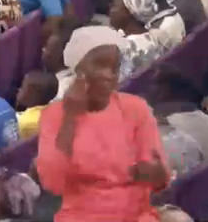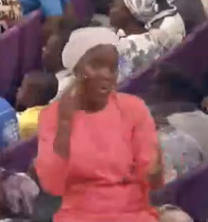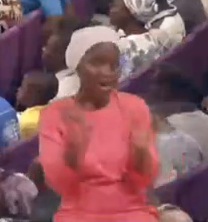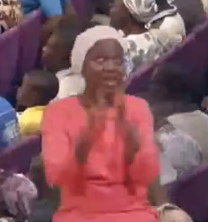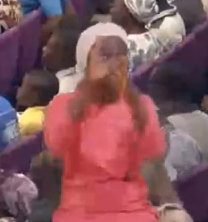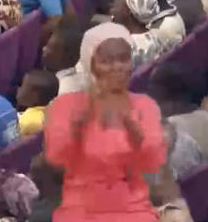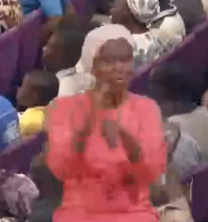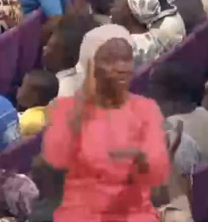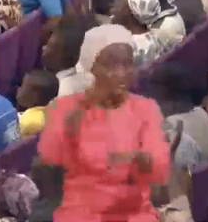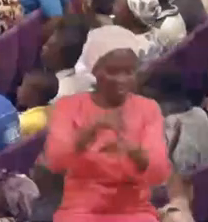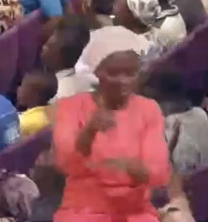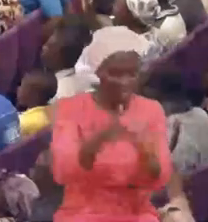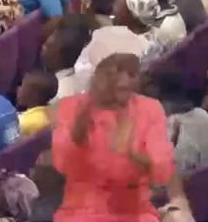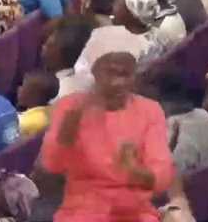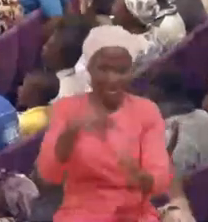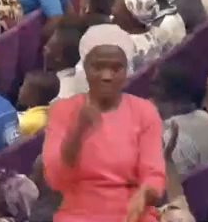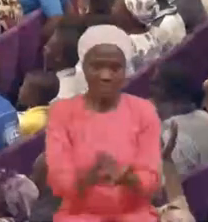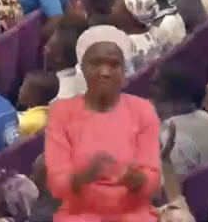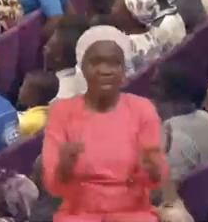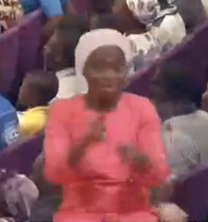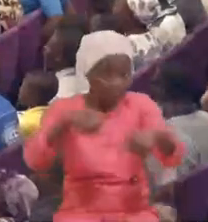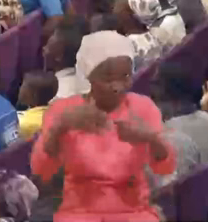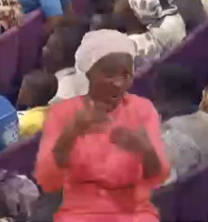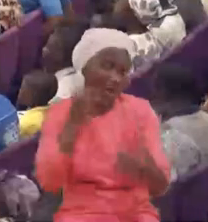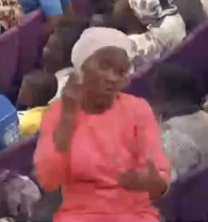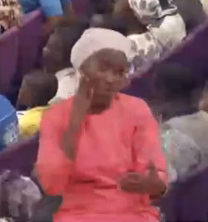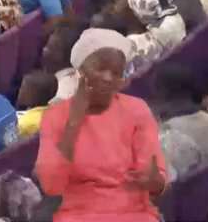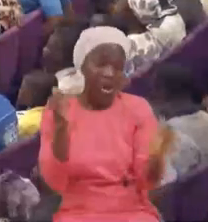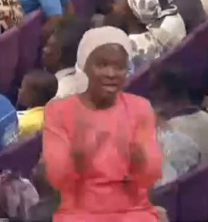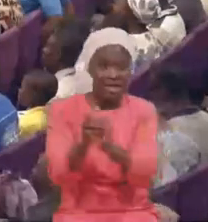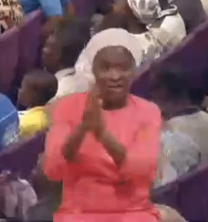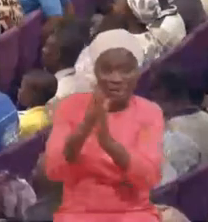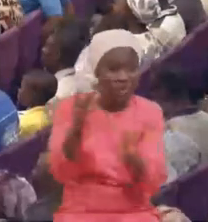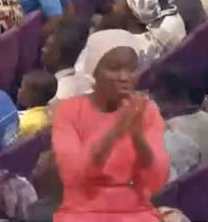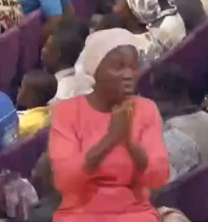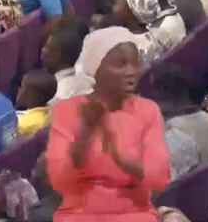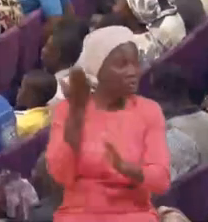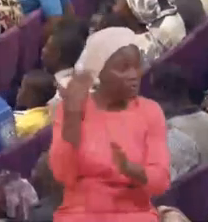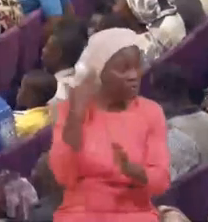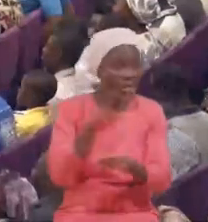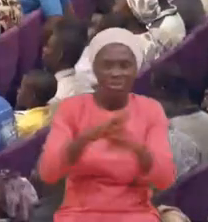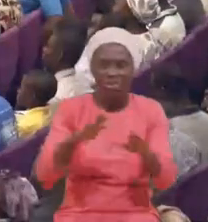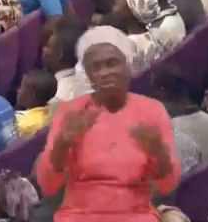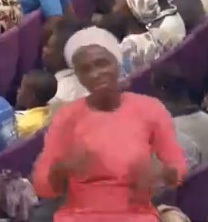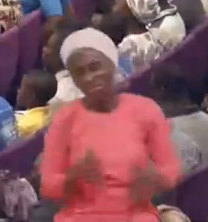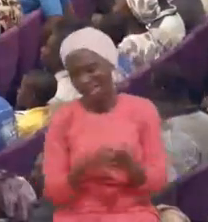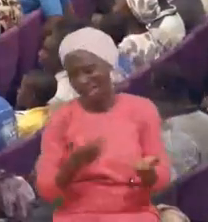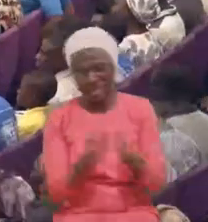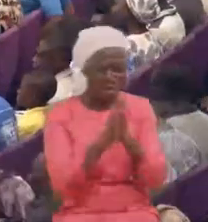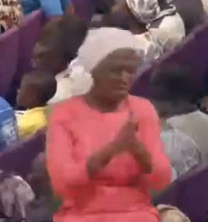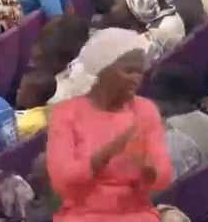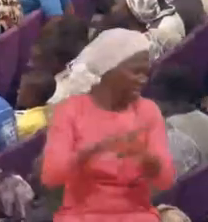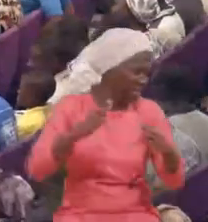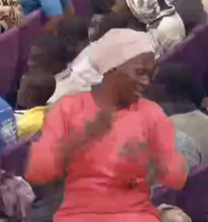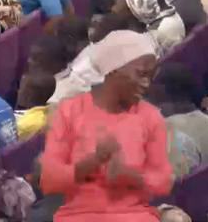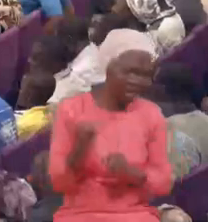allant à la maison, le miracle là va vous atteindre. En allant à la maison, la prière que vous avez faite disant que moi je n'ai